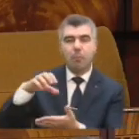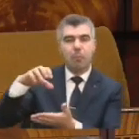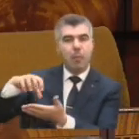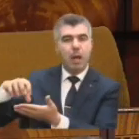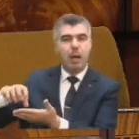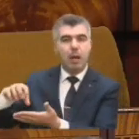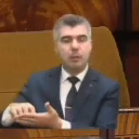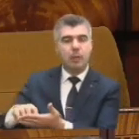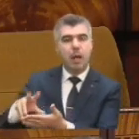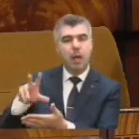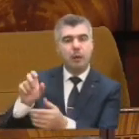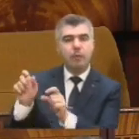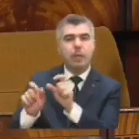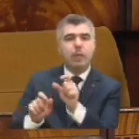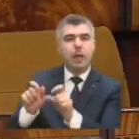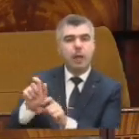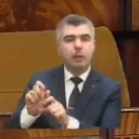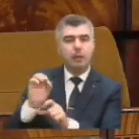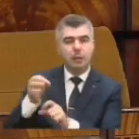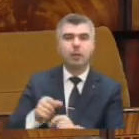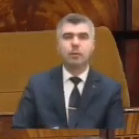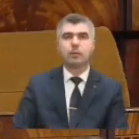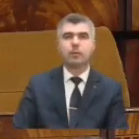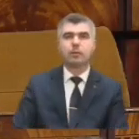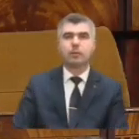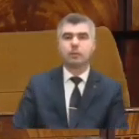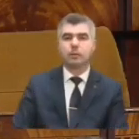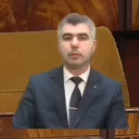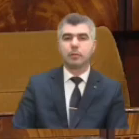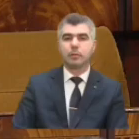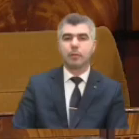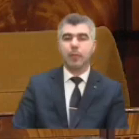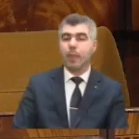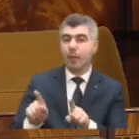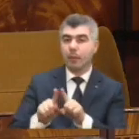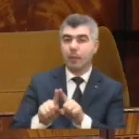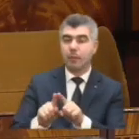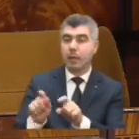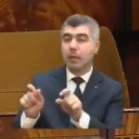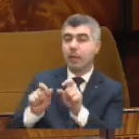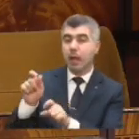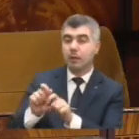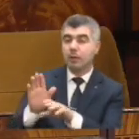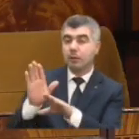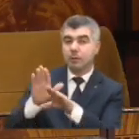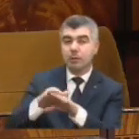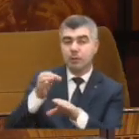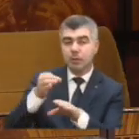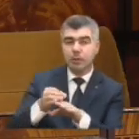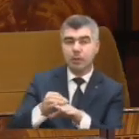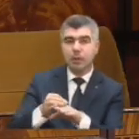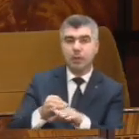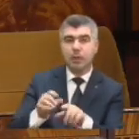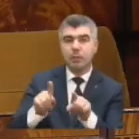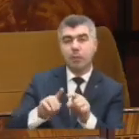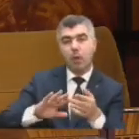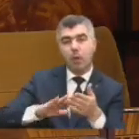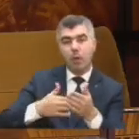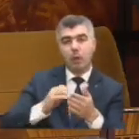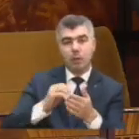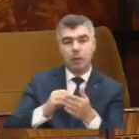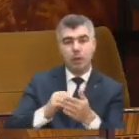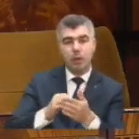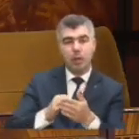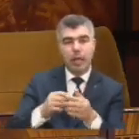وتحسوا بمعاناة الساكنة الى بغيتوا، وتعلموا الناس ديالكم باش يتهلاو في الحديد الغالي ما يديروش الحديد